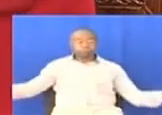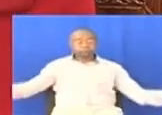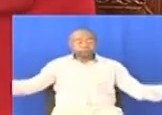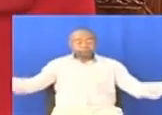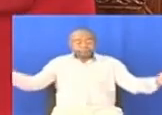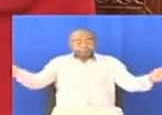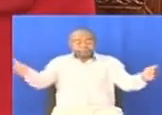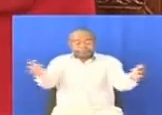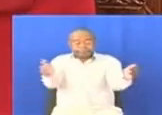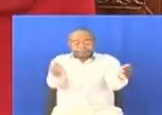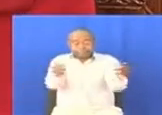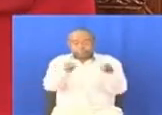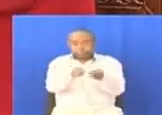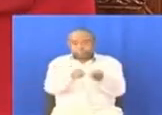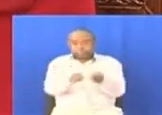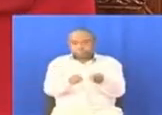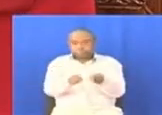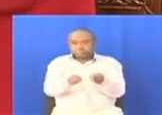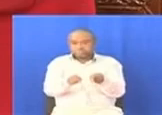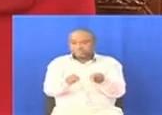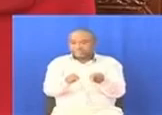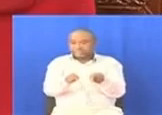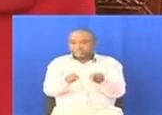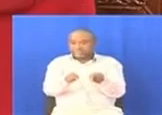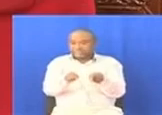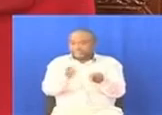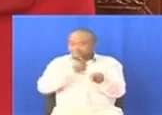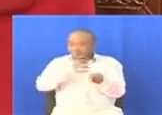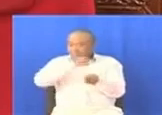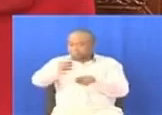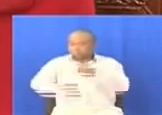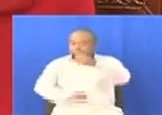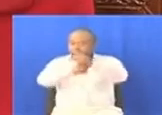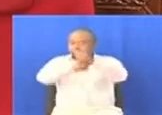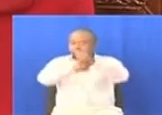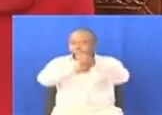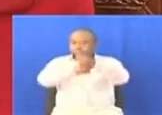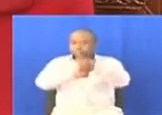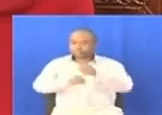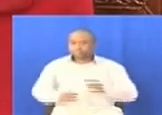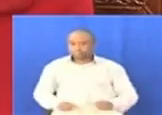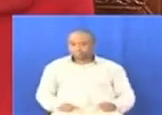janga hili haziwezi kupita bila kuungwa mkono.